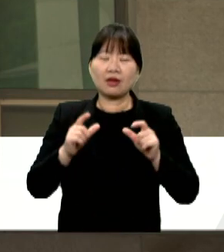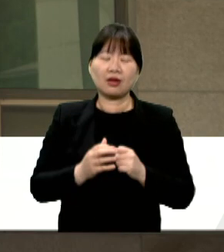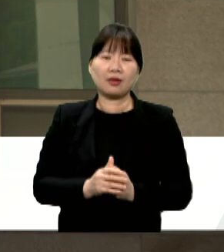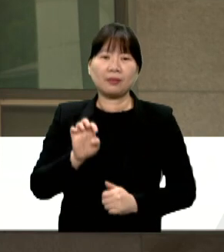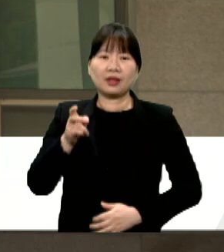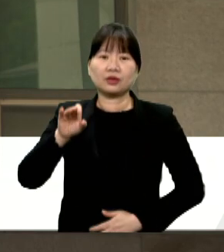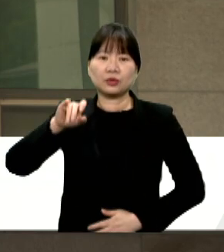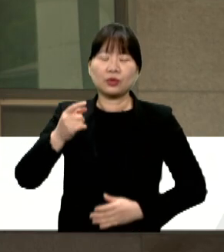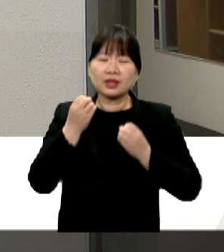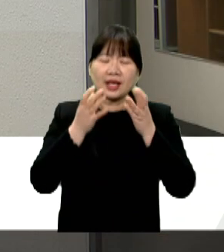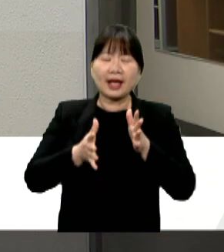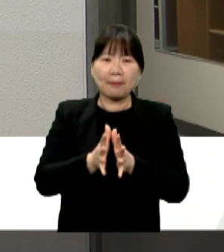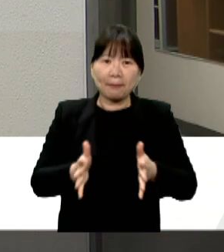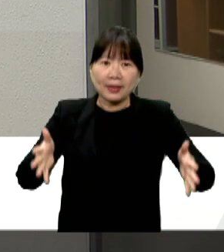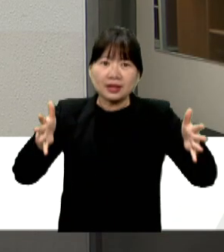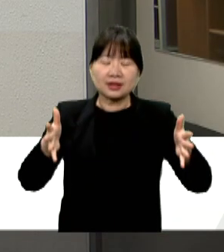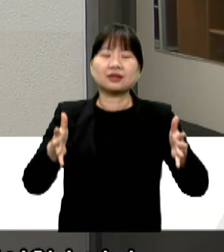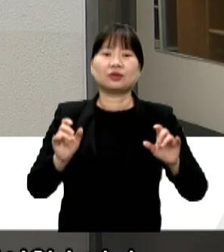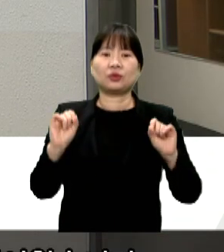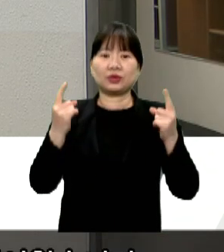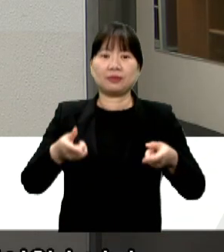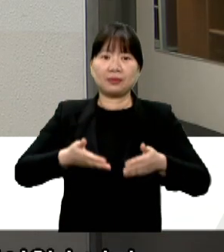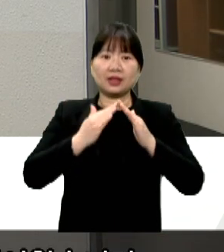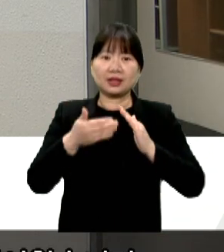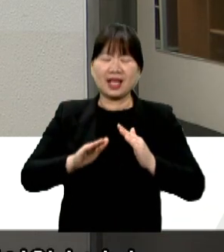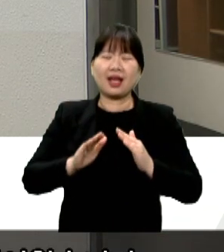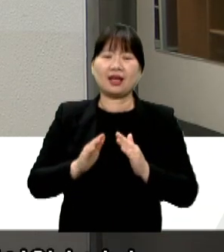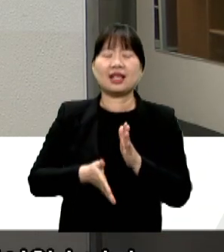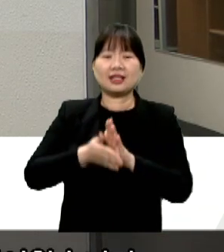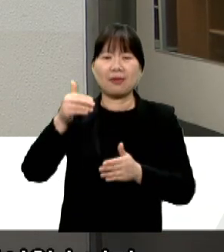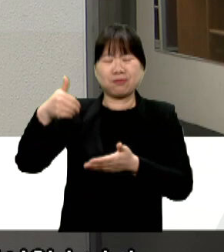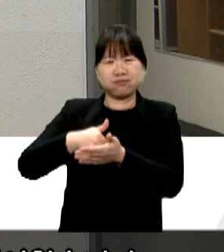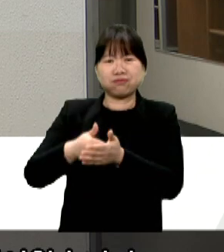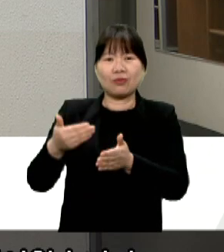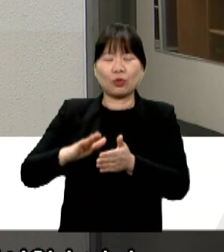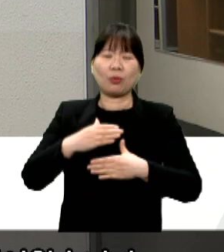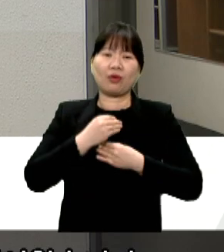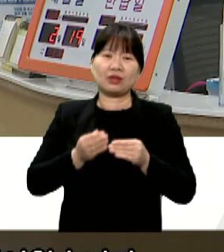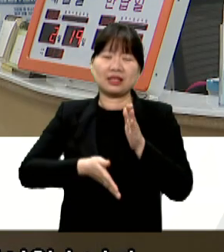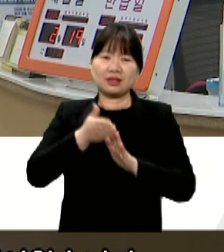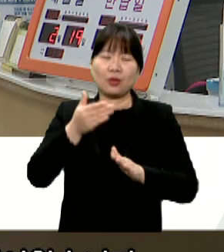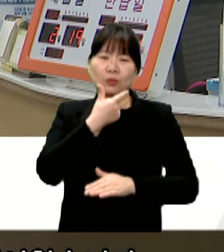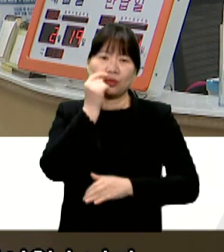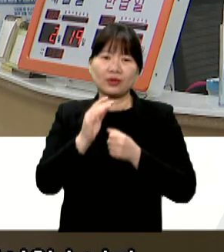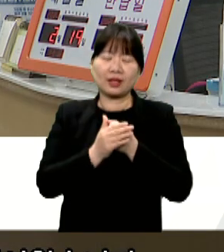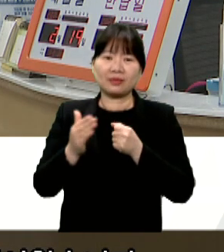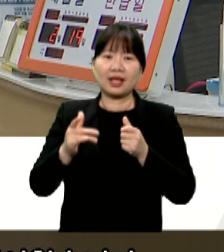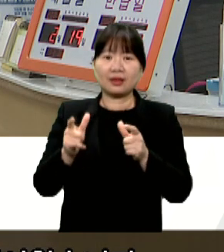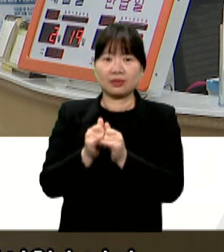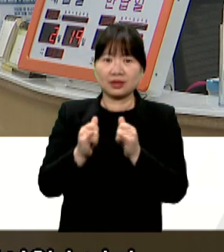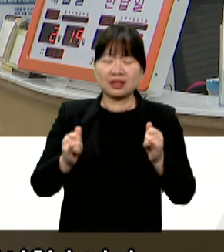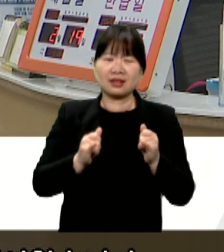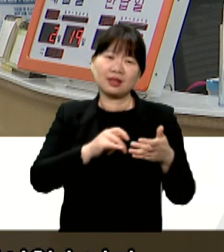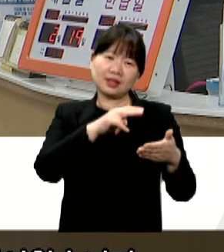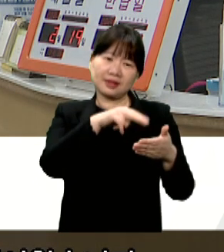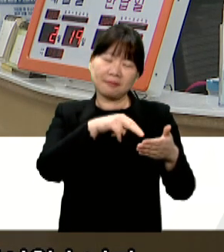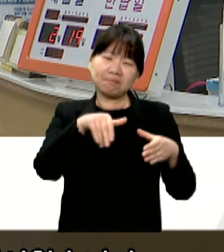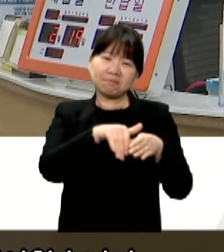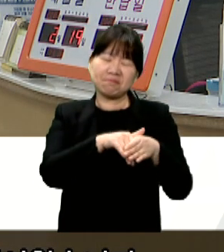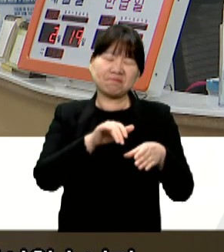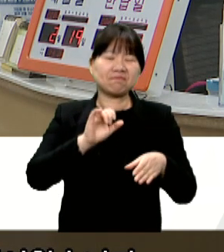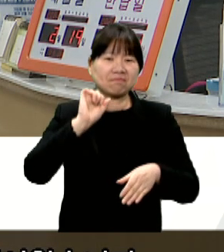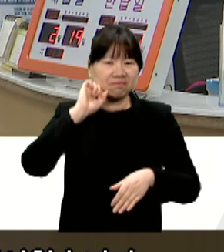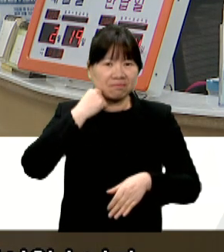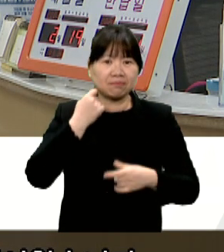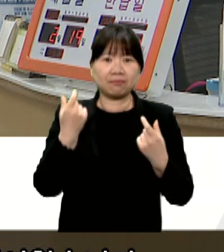신도시 조성과 함께 건립된 평촌도서관은 시설이 노후한 데다 편의시설이 부족해 시민들이 독서 문화를 즐기는데